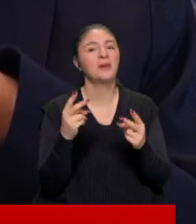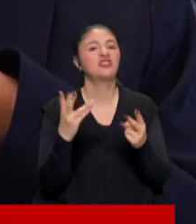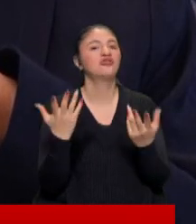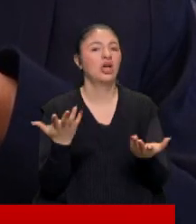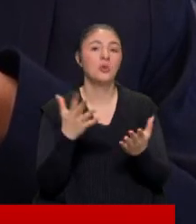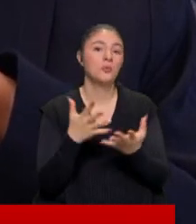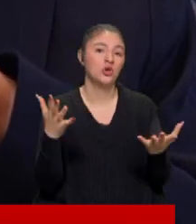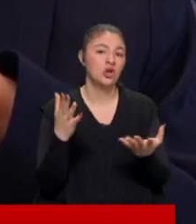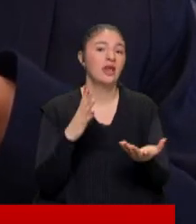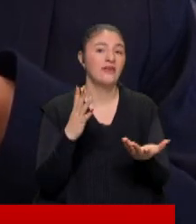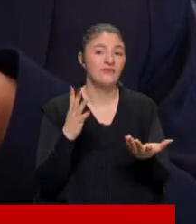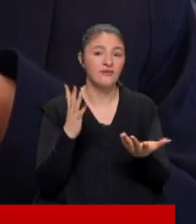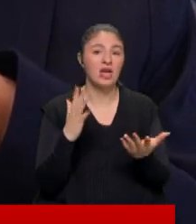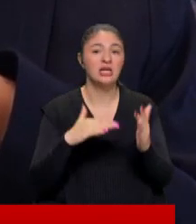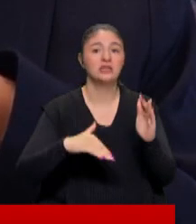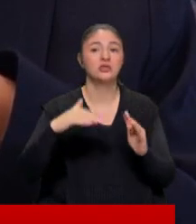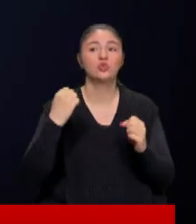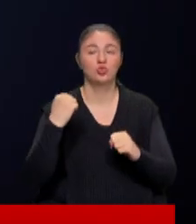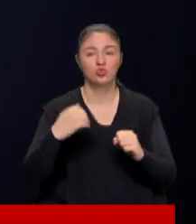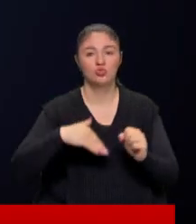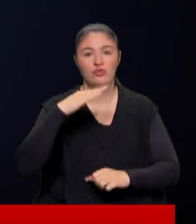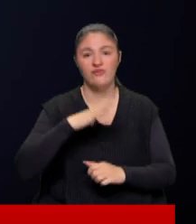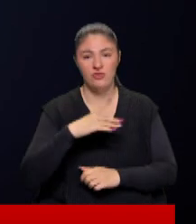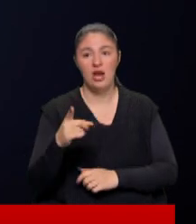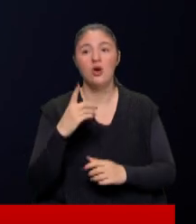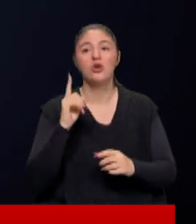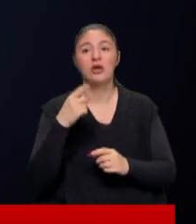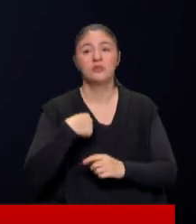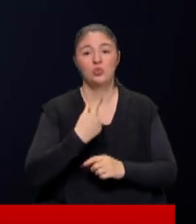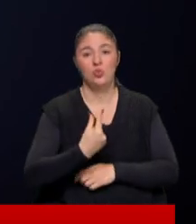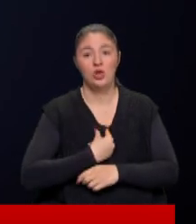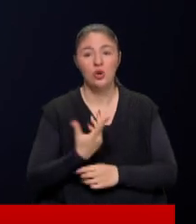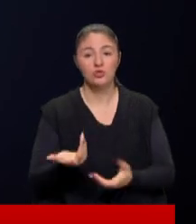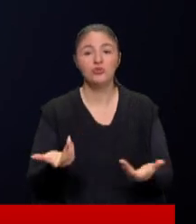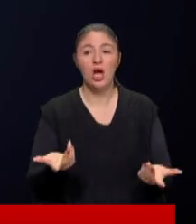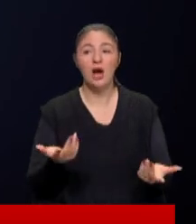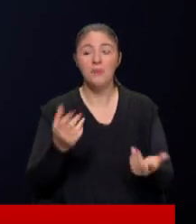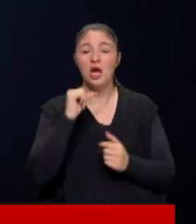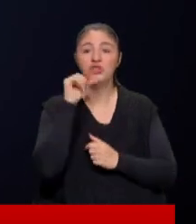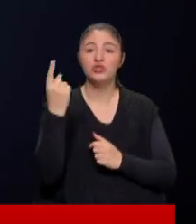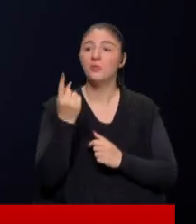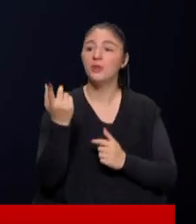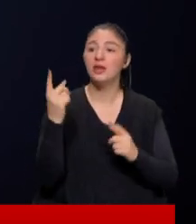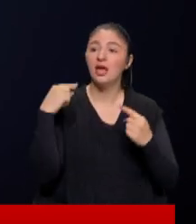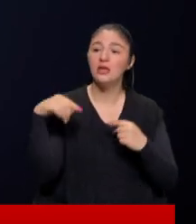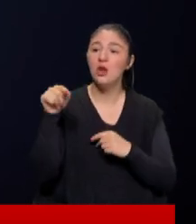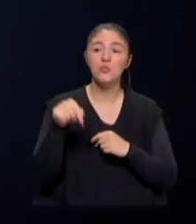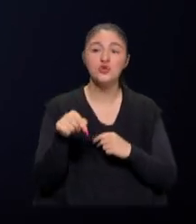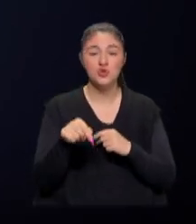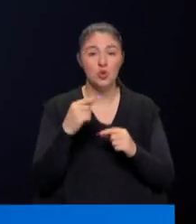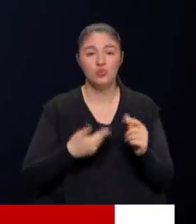oluşturabilecek büyüklükleri ve kapasiteleri mevcut. Diyorlar ki hocam sen bizi uyarıyorsun ama hiçbir yetkili